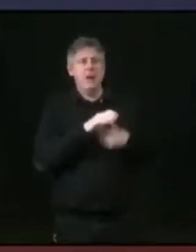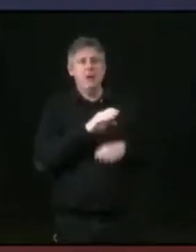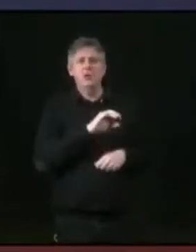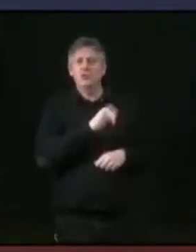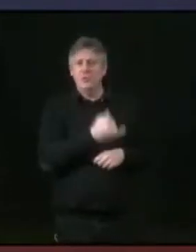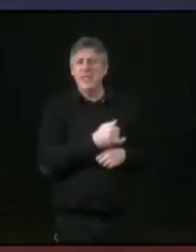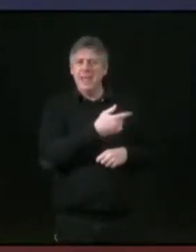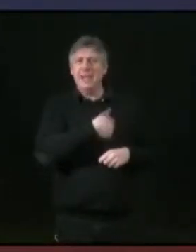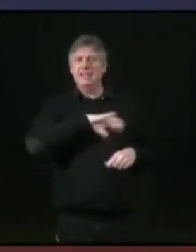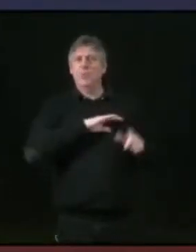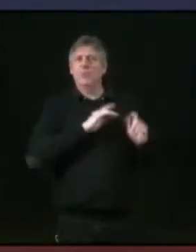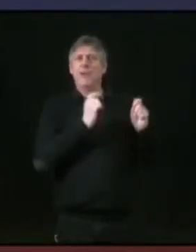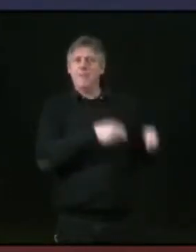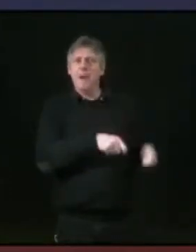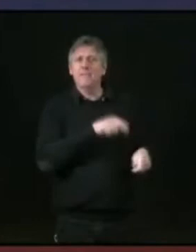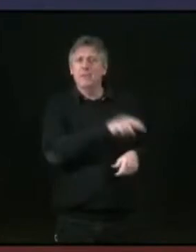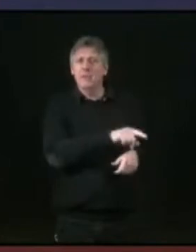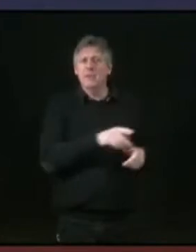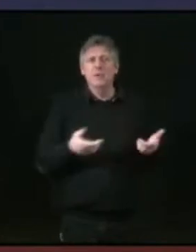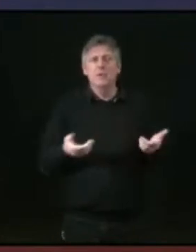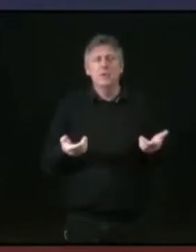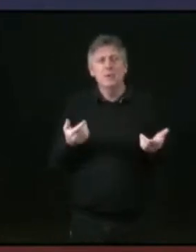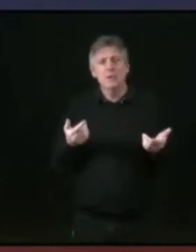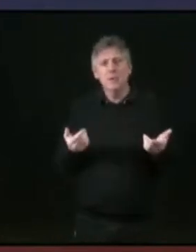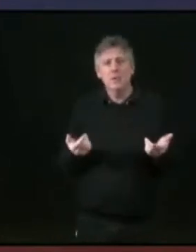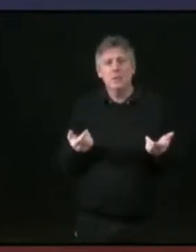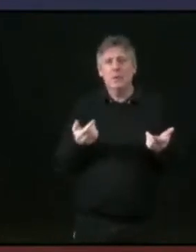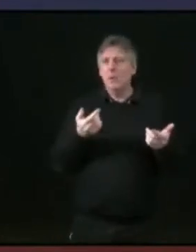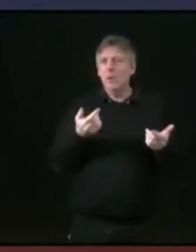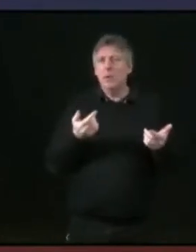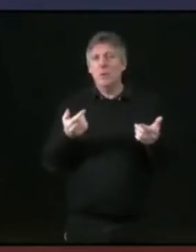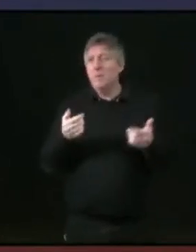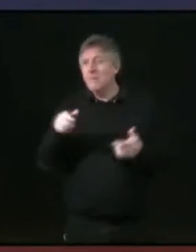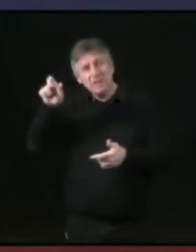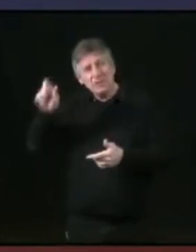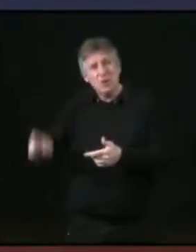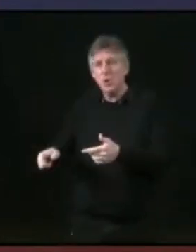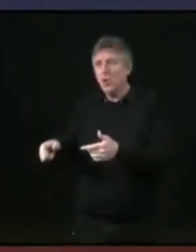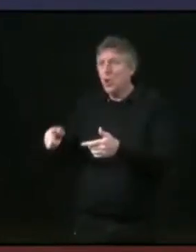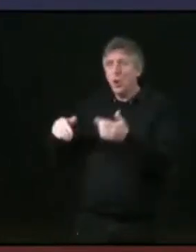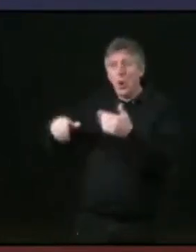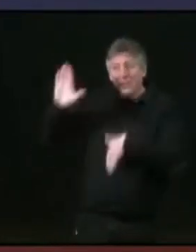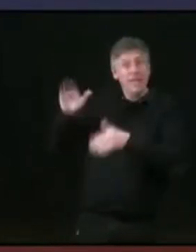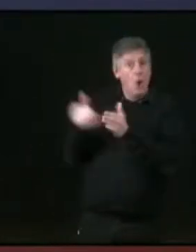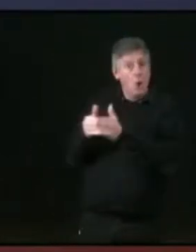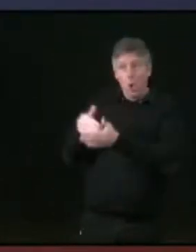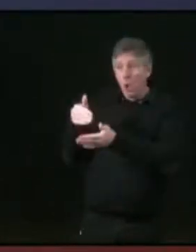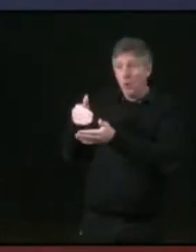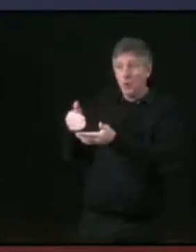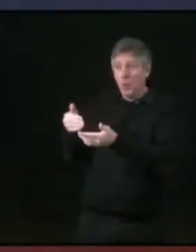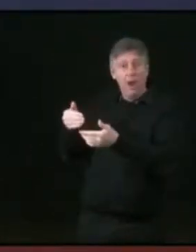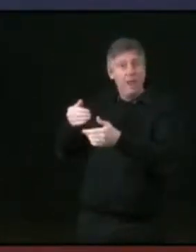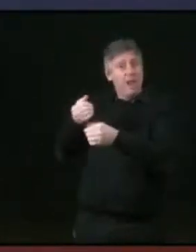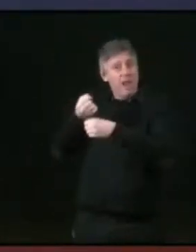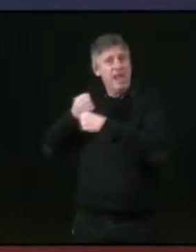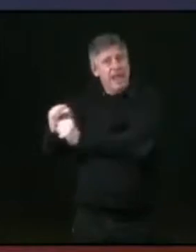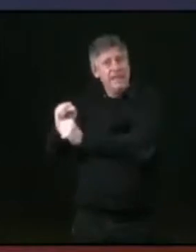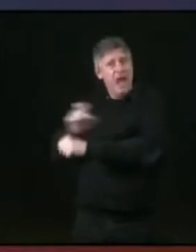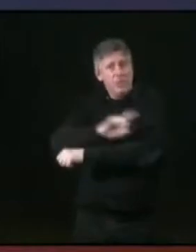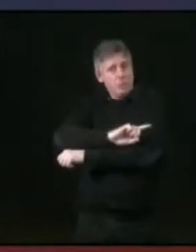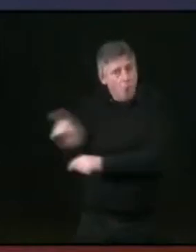qui voulait candidater se remanifeste, elle se remanifeste. Moi, je n'écarte personne. Mais par